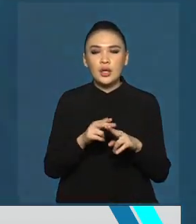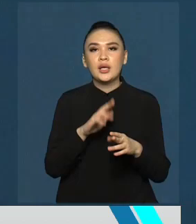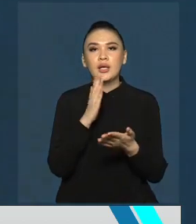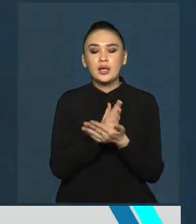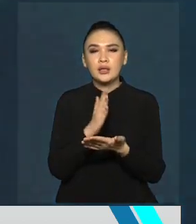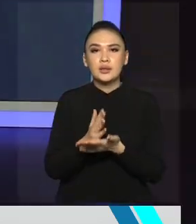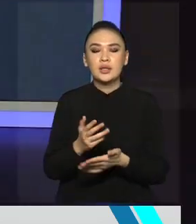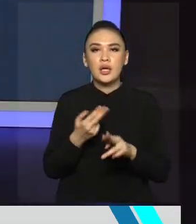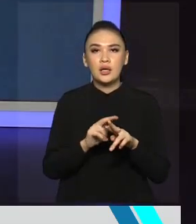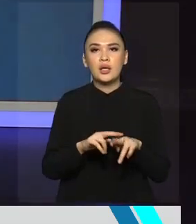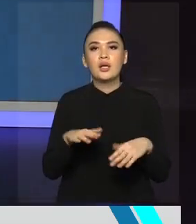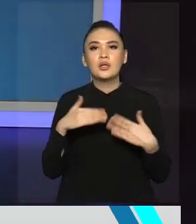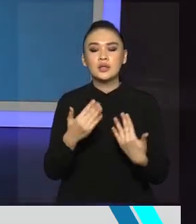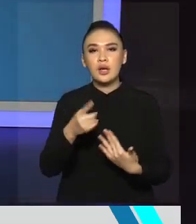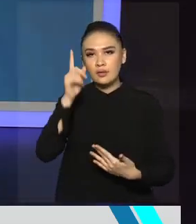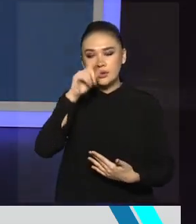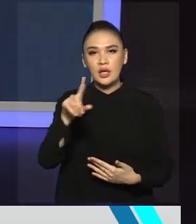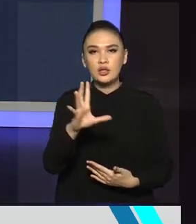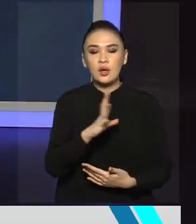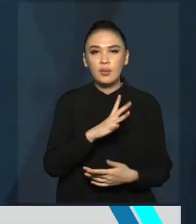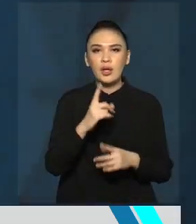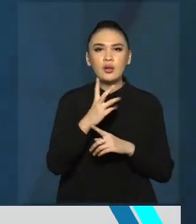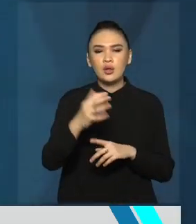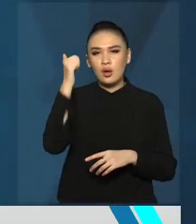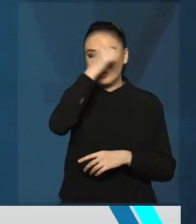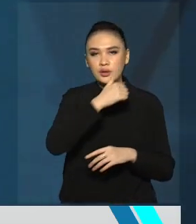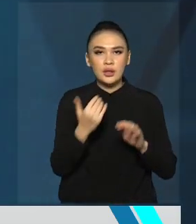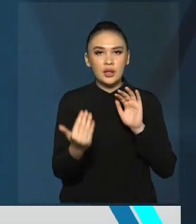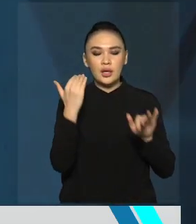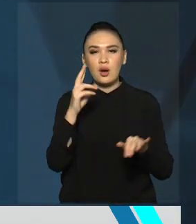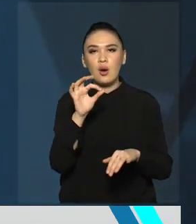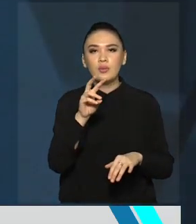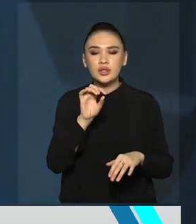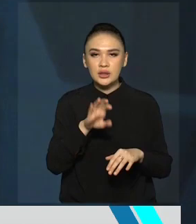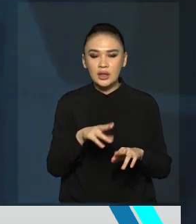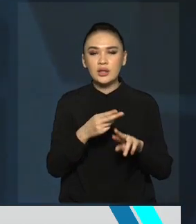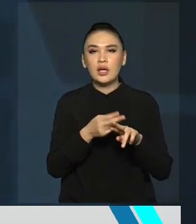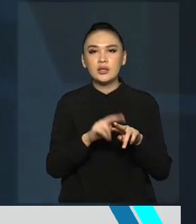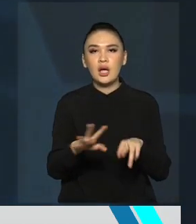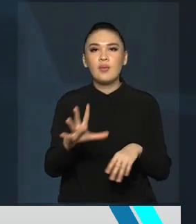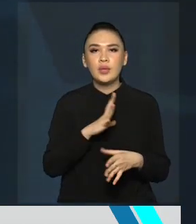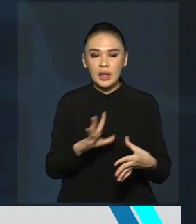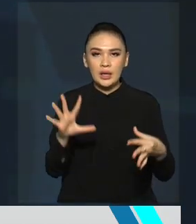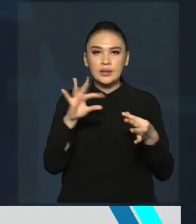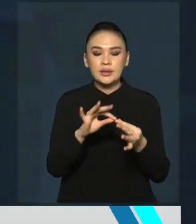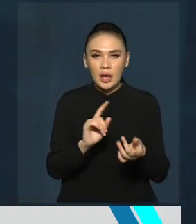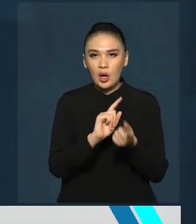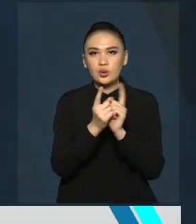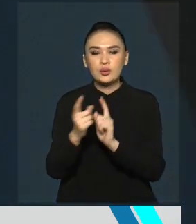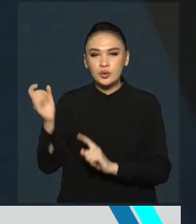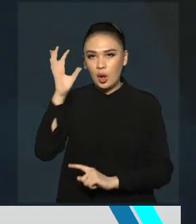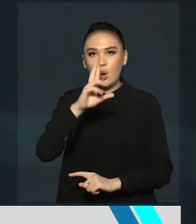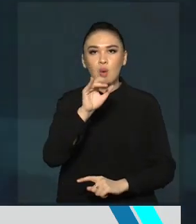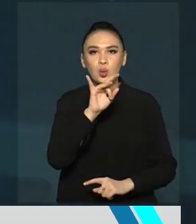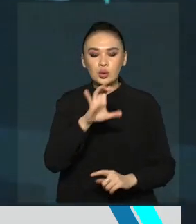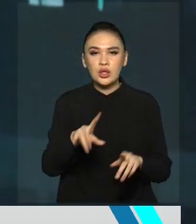Ербол мырза, енді біз білеміз, бірер жыл бұрын тіл саясаты комитеті леспе аудармашыларды даярлайтын